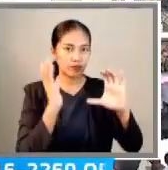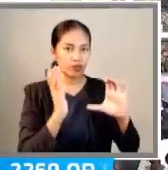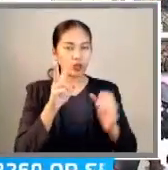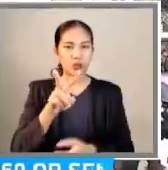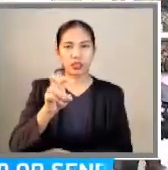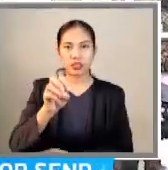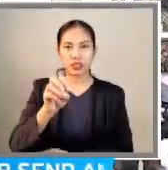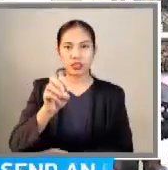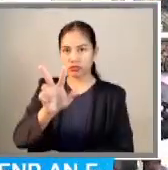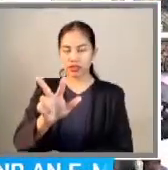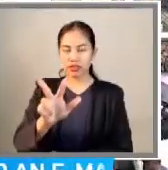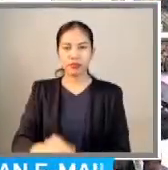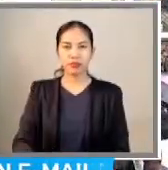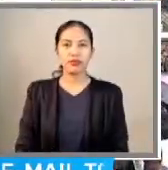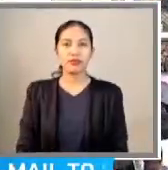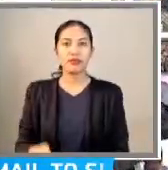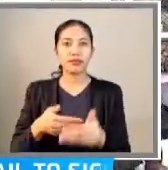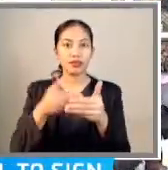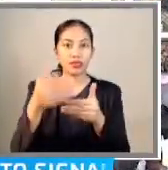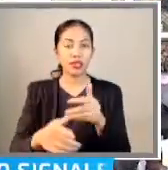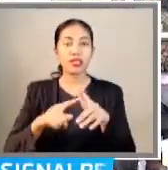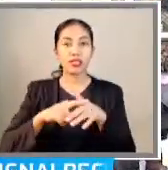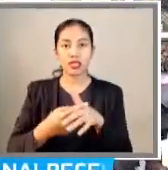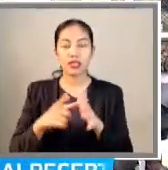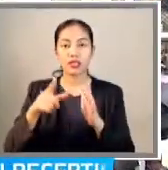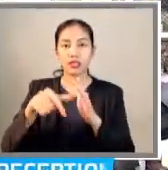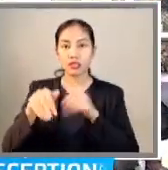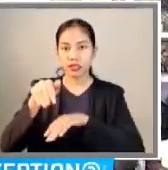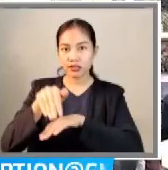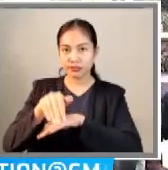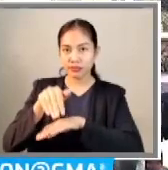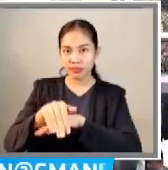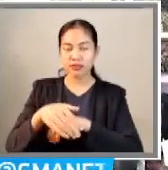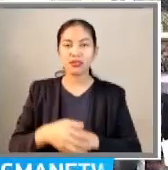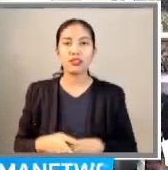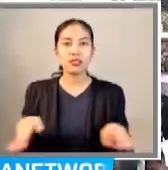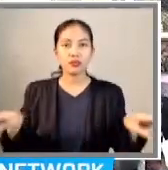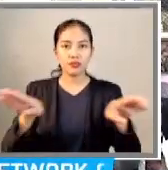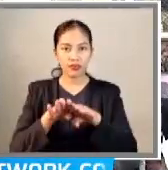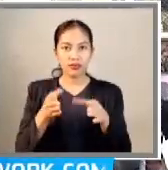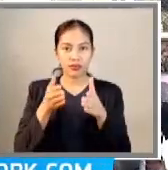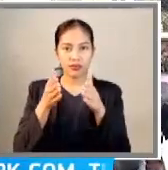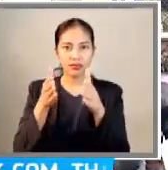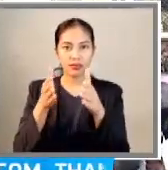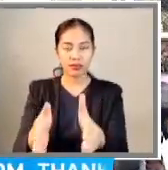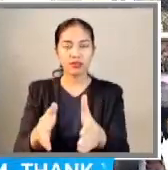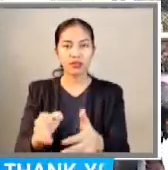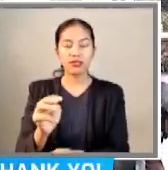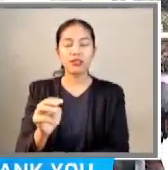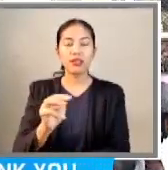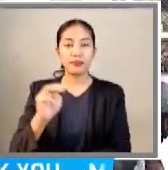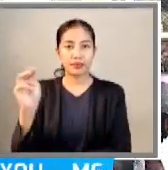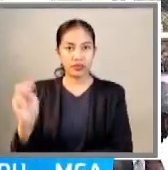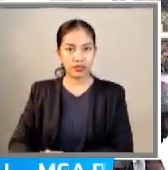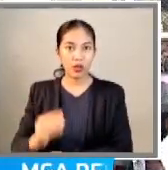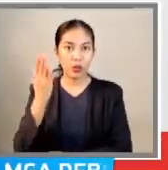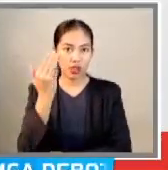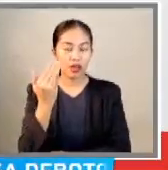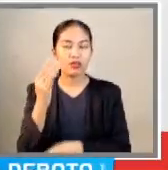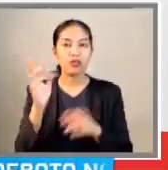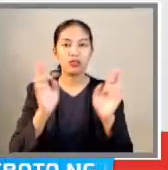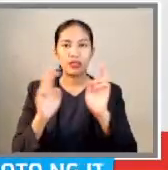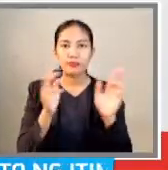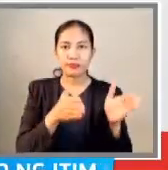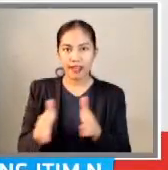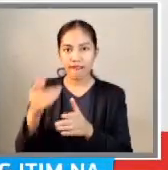2023. Samantala, simula mamayang gabi, isasara ang ilang kalsada sa Maynila bilang paghahanda sa pagdiriwang ng Nazareno 2023.